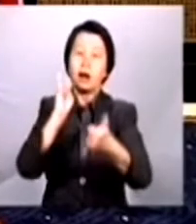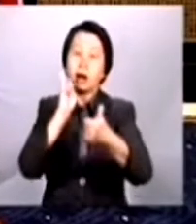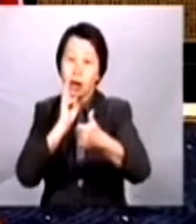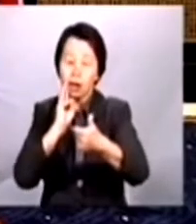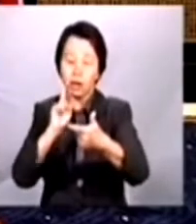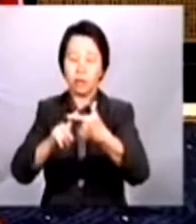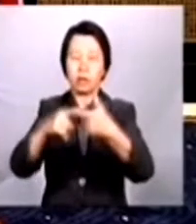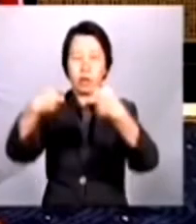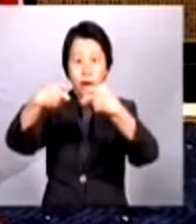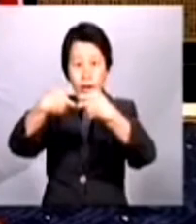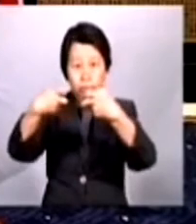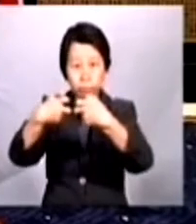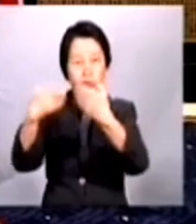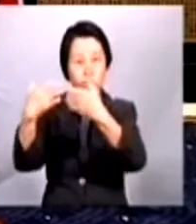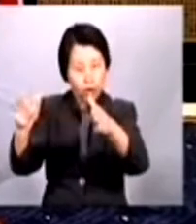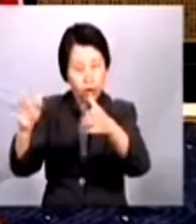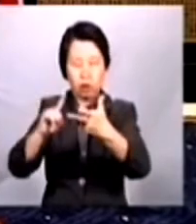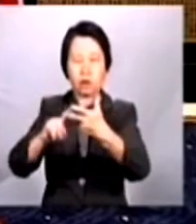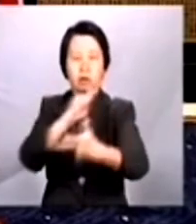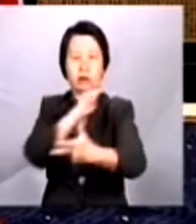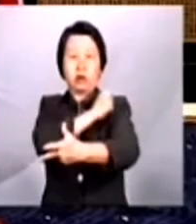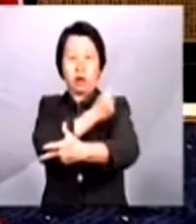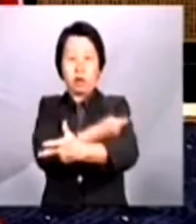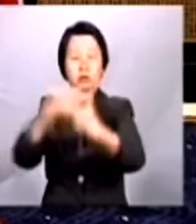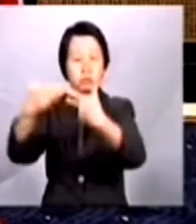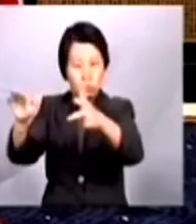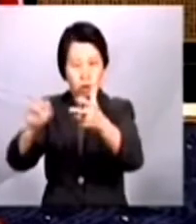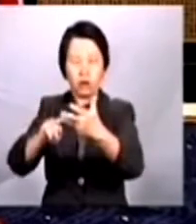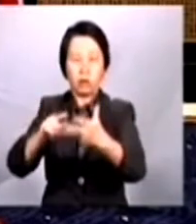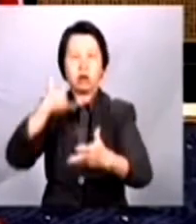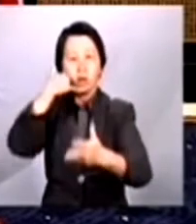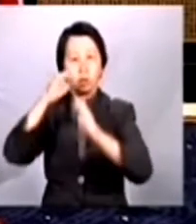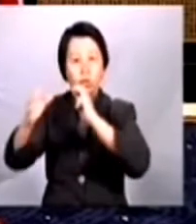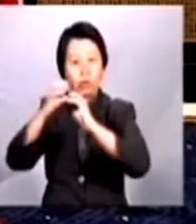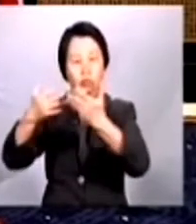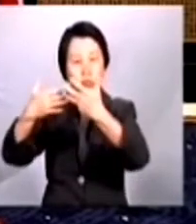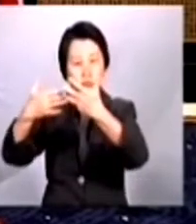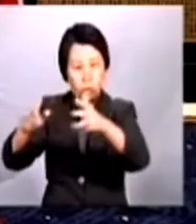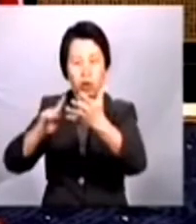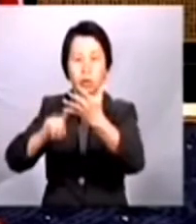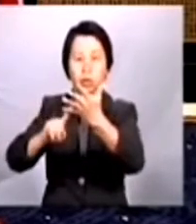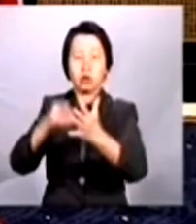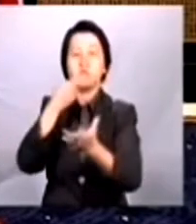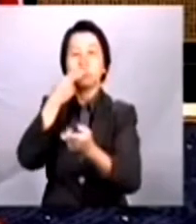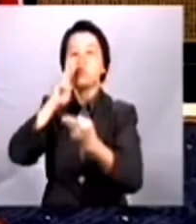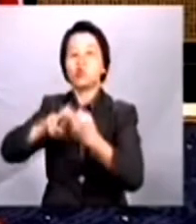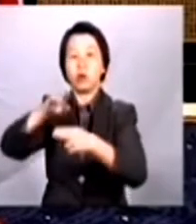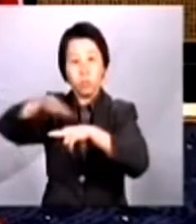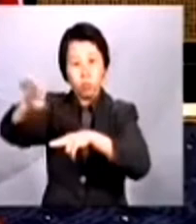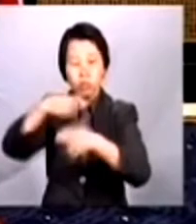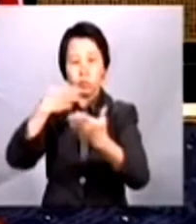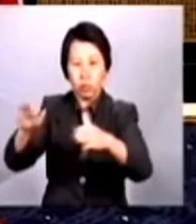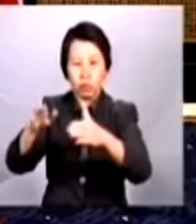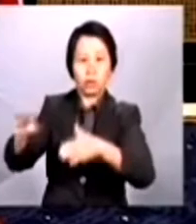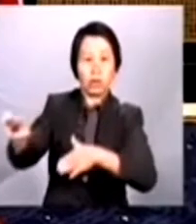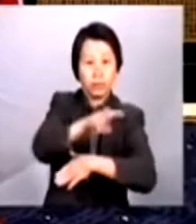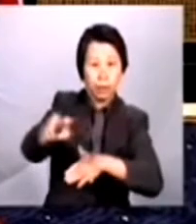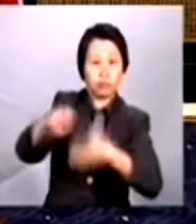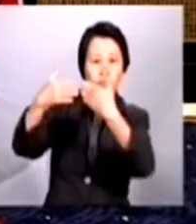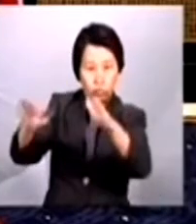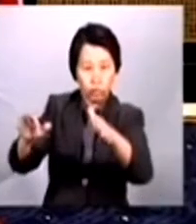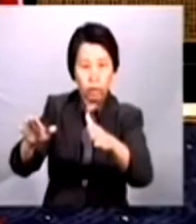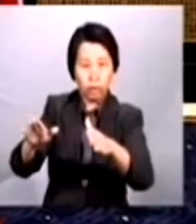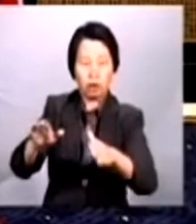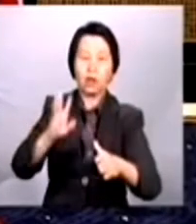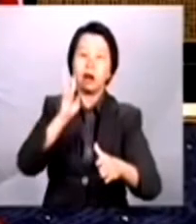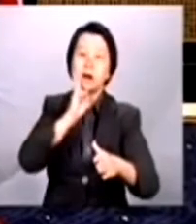Air elektrik tenaga telekomunikasi pos pengangkutan